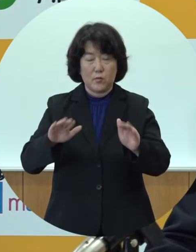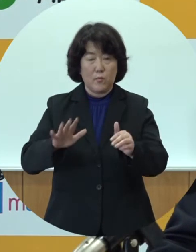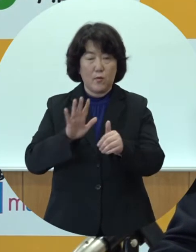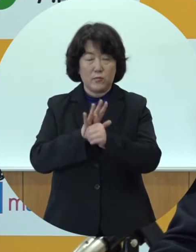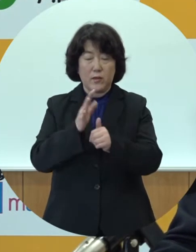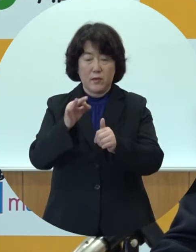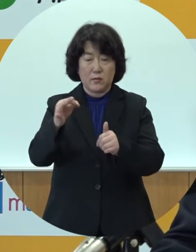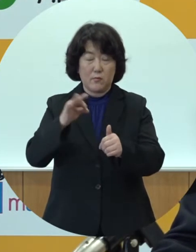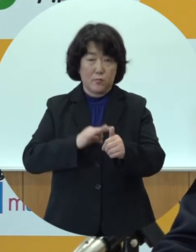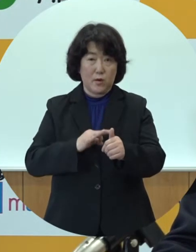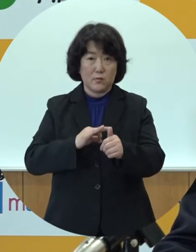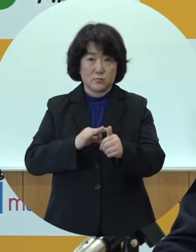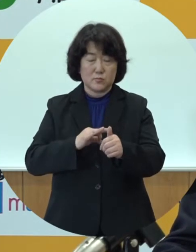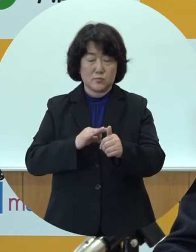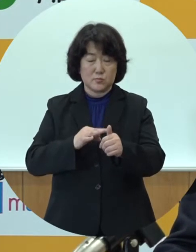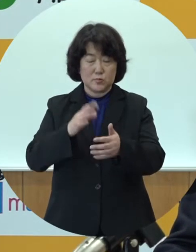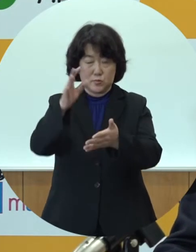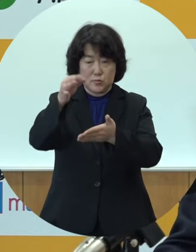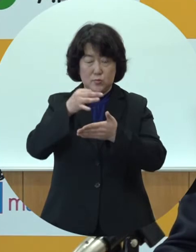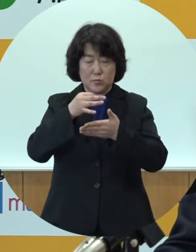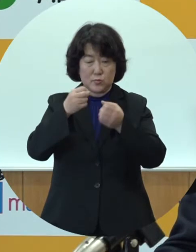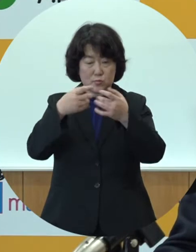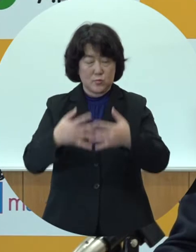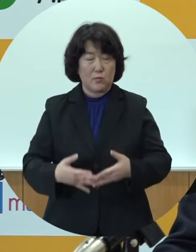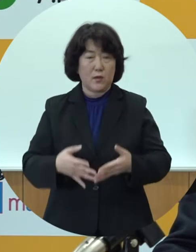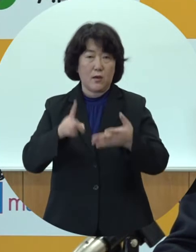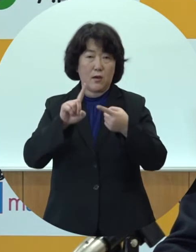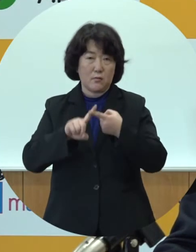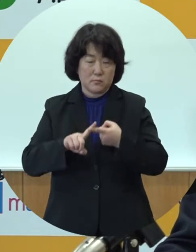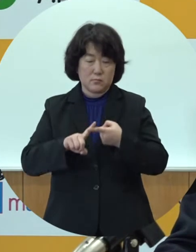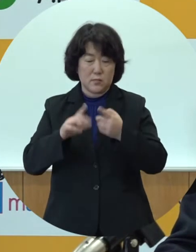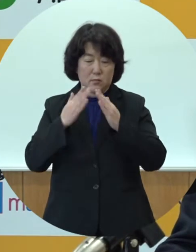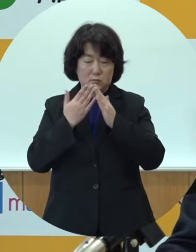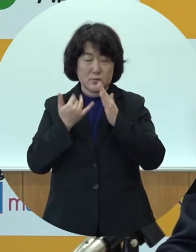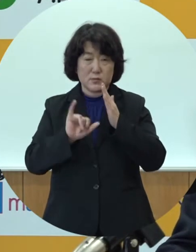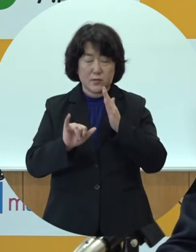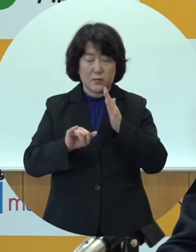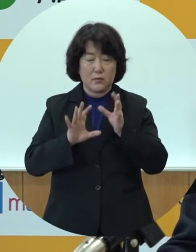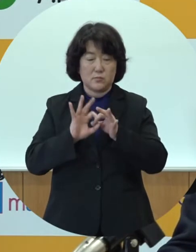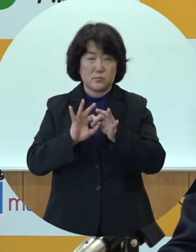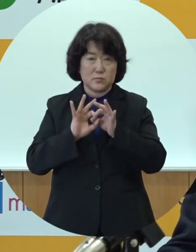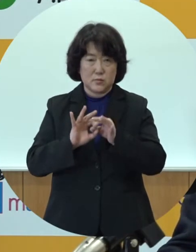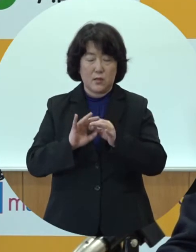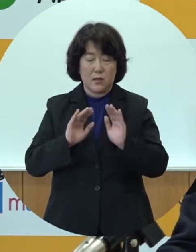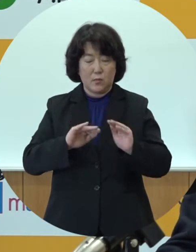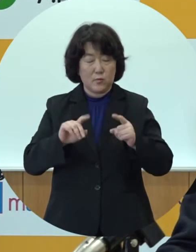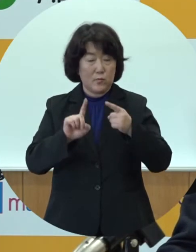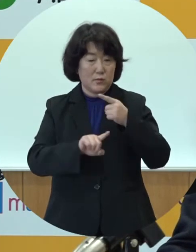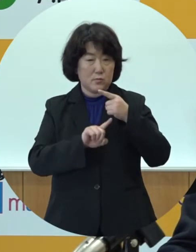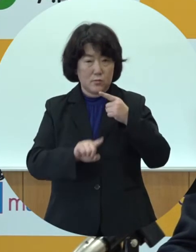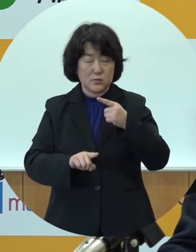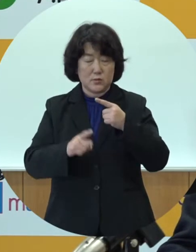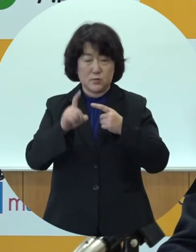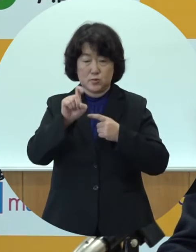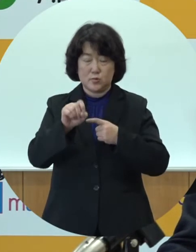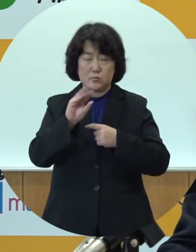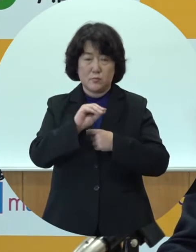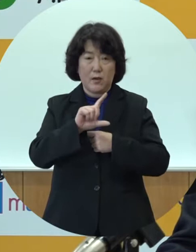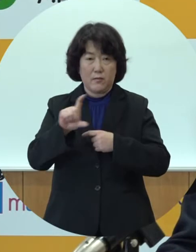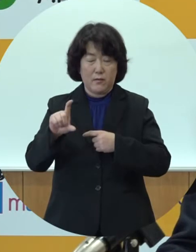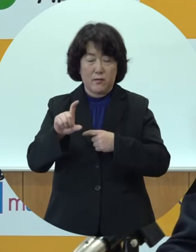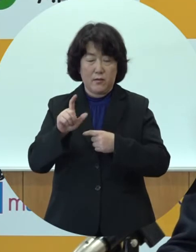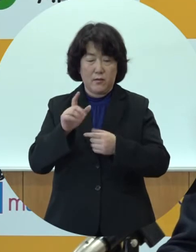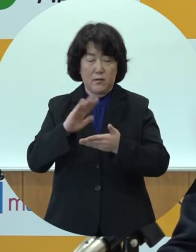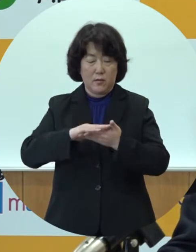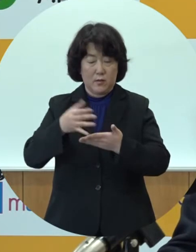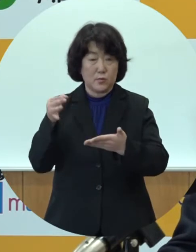所得要件を満たしている世帯に対し、児童お一人につき 現金10万円を一括で給付すること